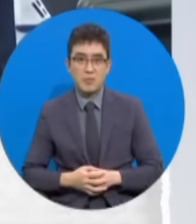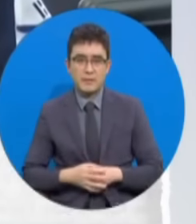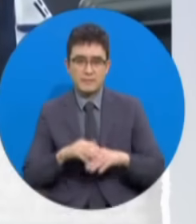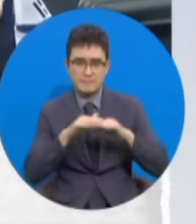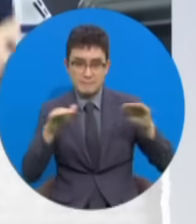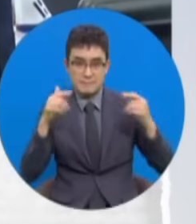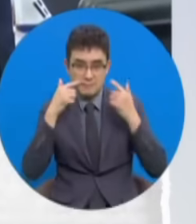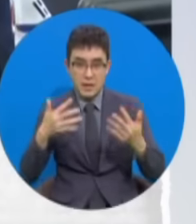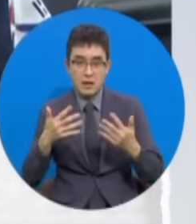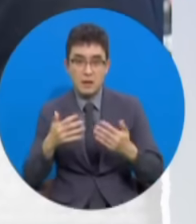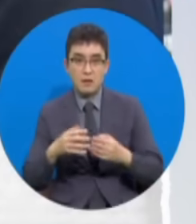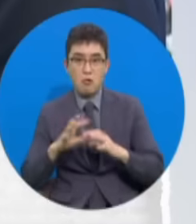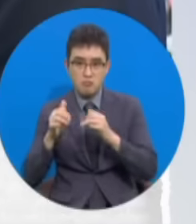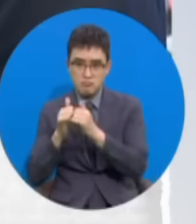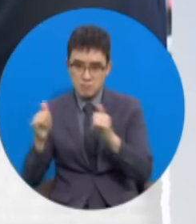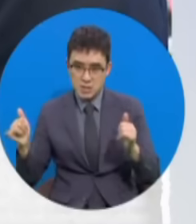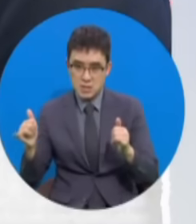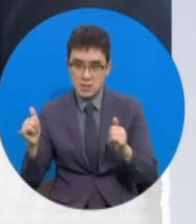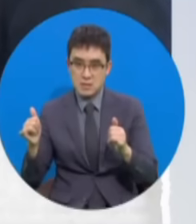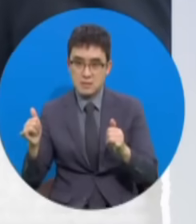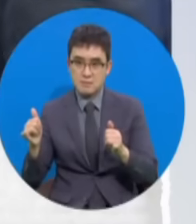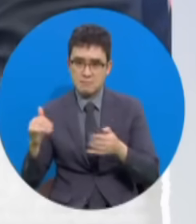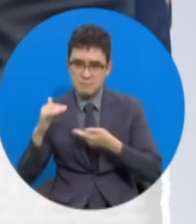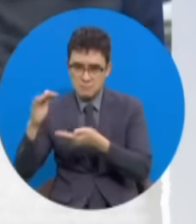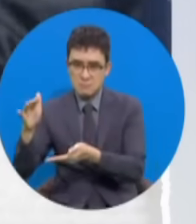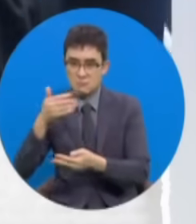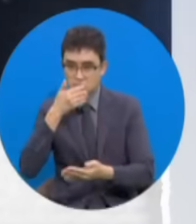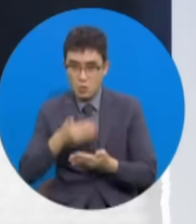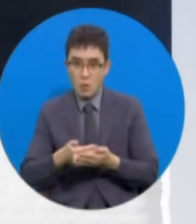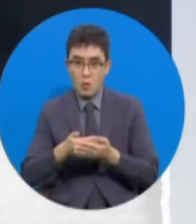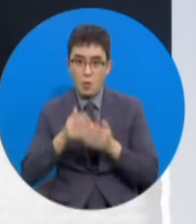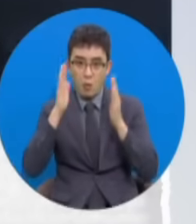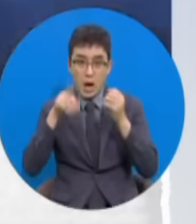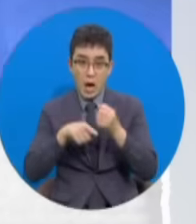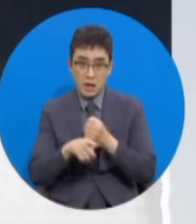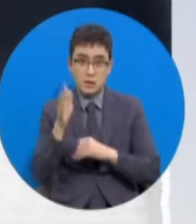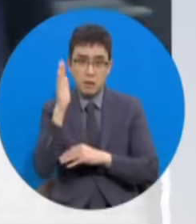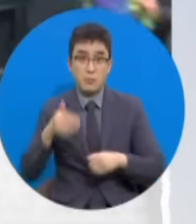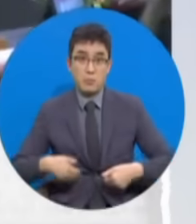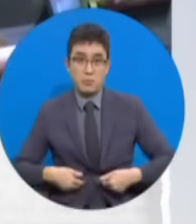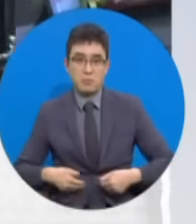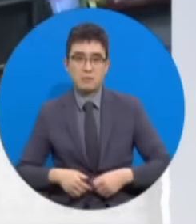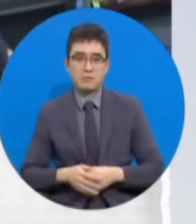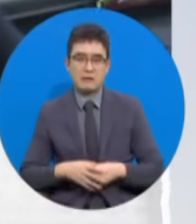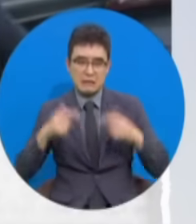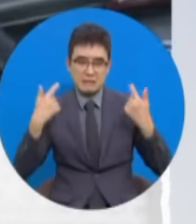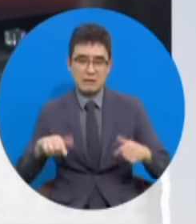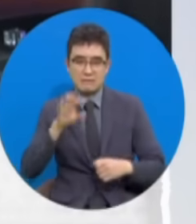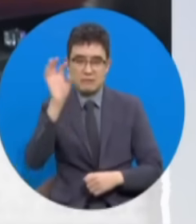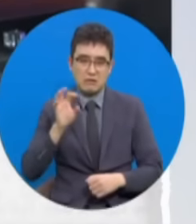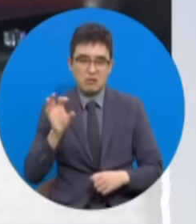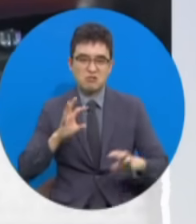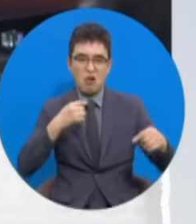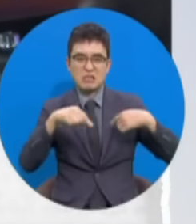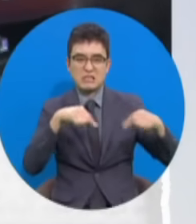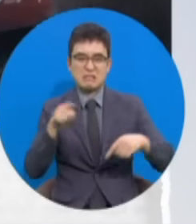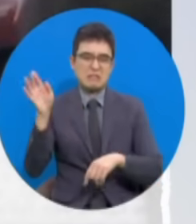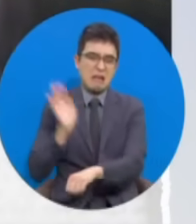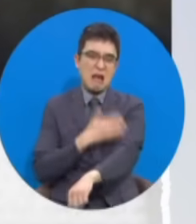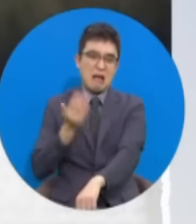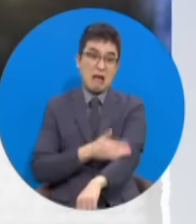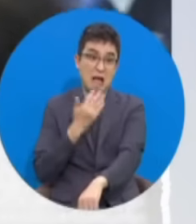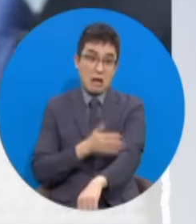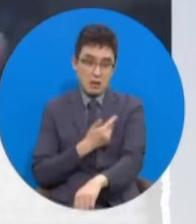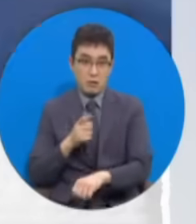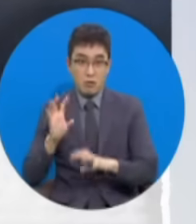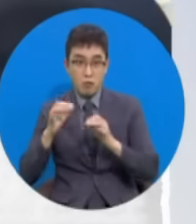객관적이고 여기에 대한 국민들께 전달할 수 있는 중요한 과학적인 얘기들을 해야 되는데 온통 정치적인 공세만으로 끌고 간다면 국민의